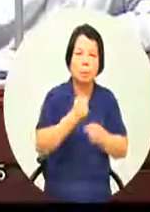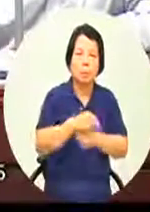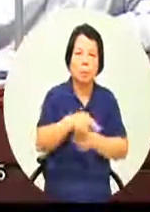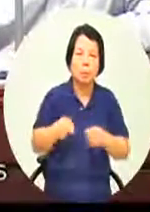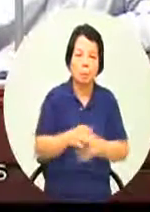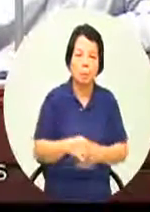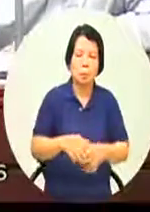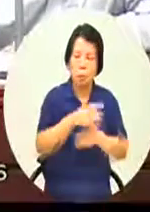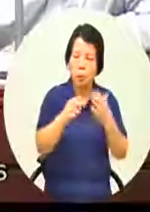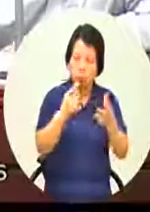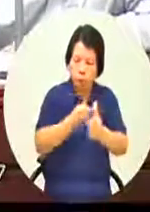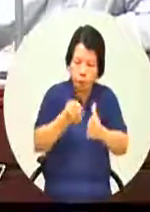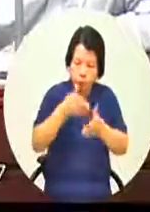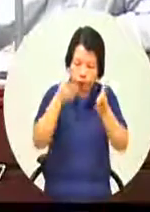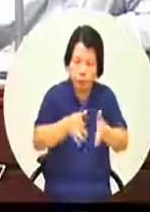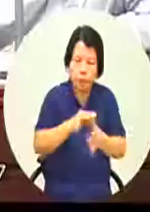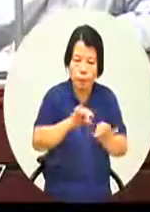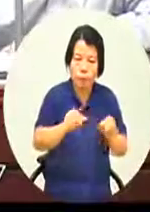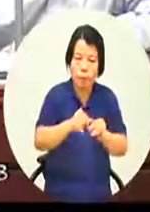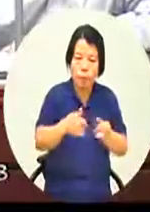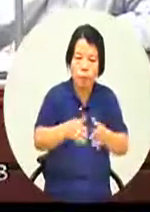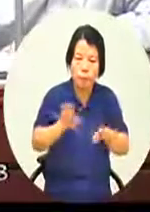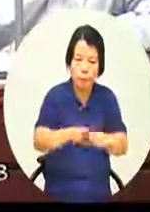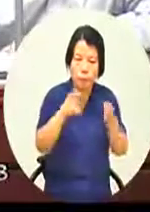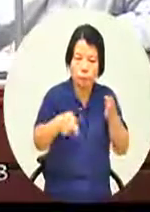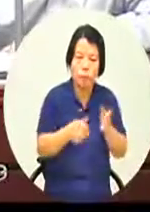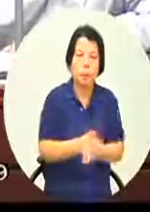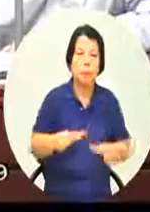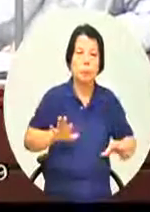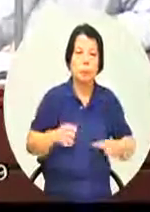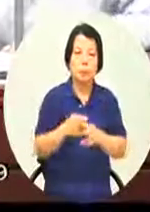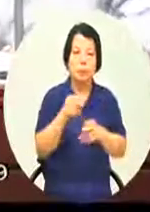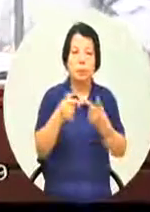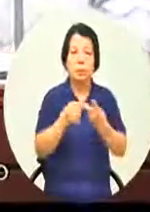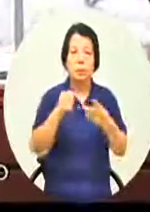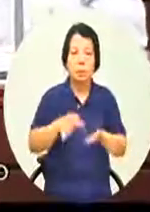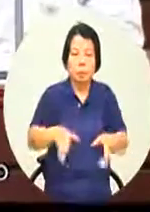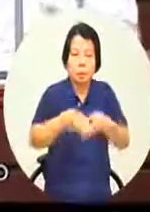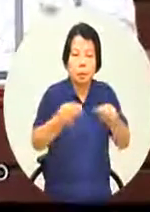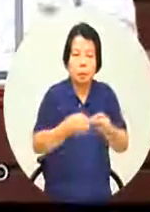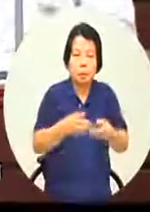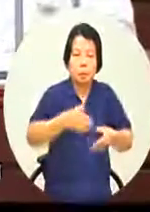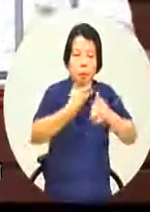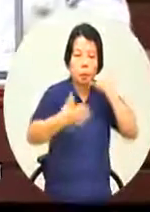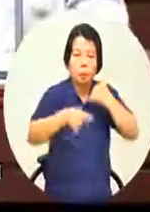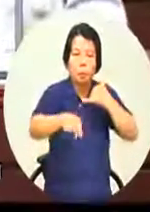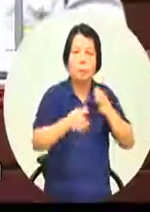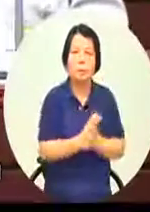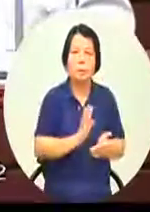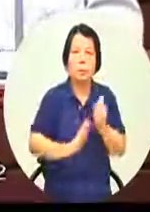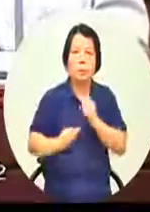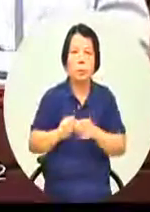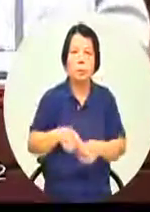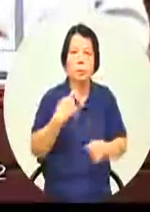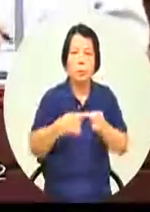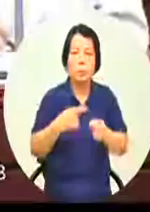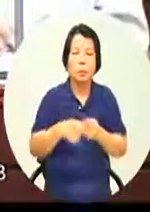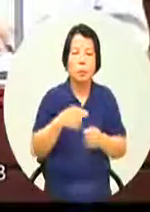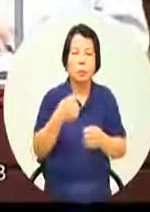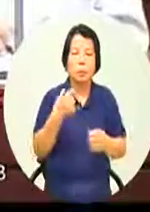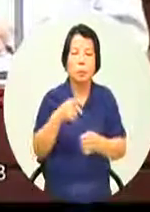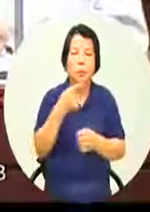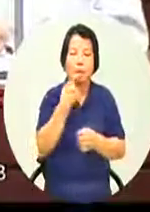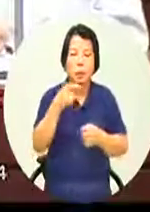题。那另外就是刚刚提到的点宝溪的这个部分，因为它涉及到很多像刚刚提到的白米、盐埔、比